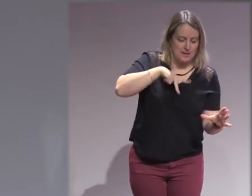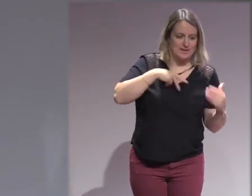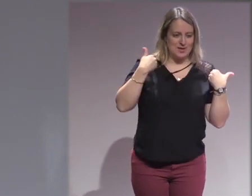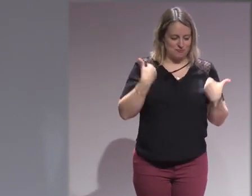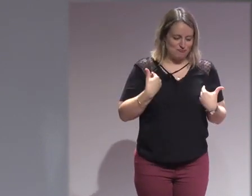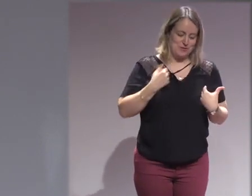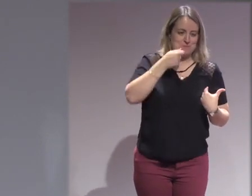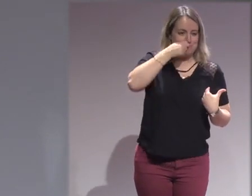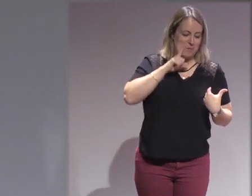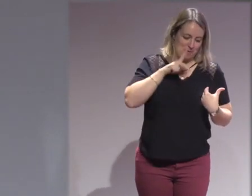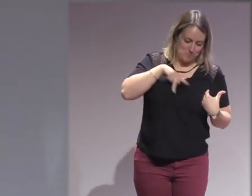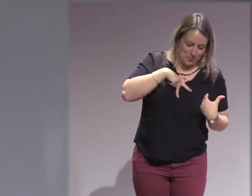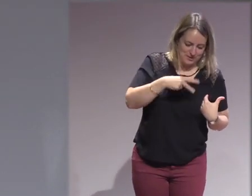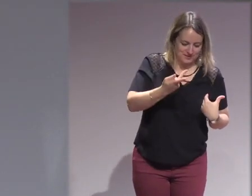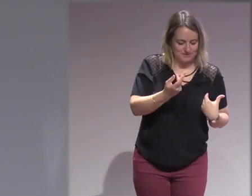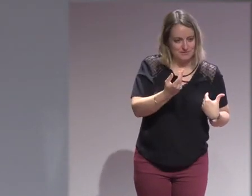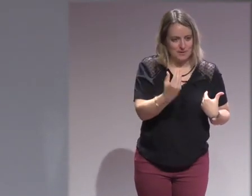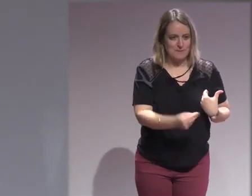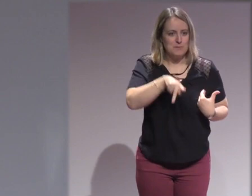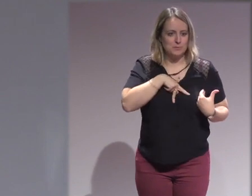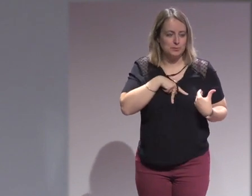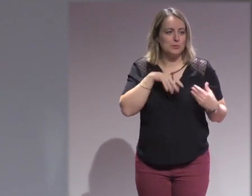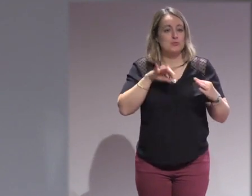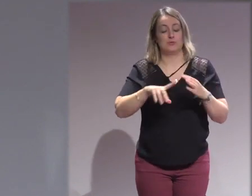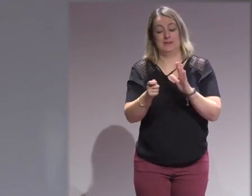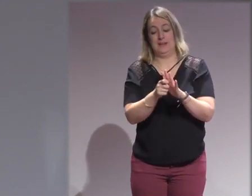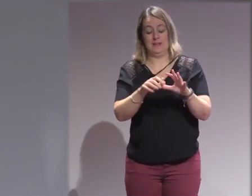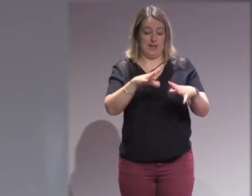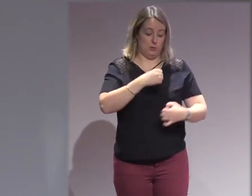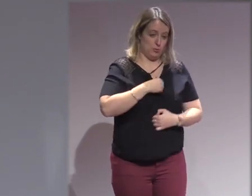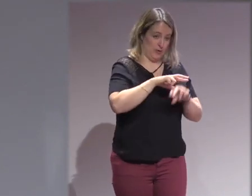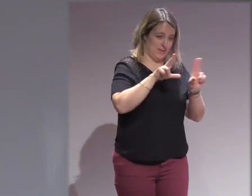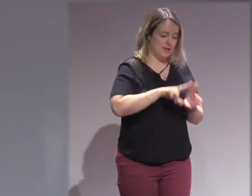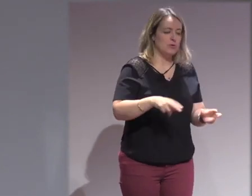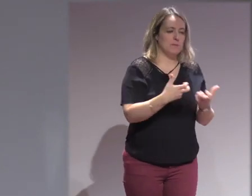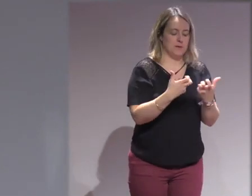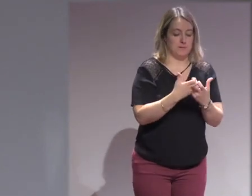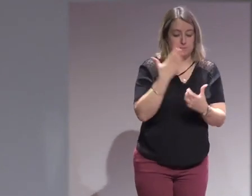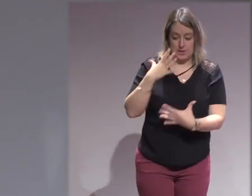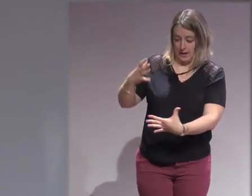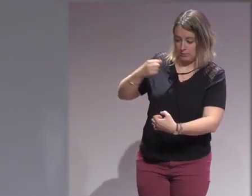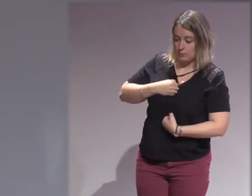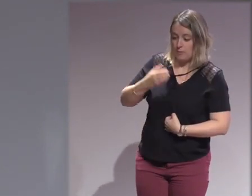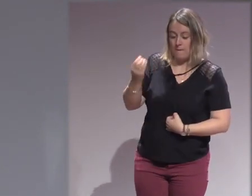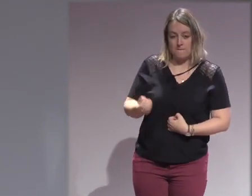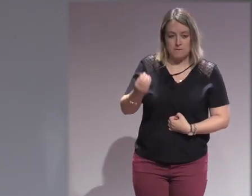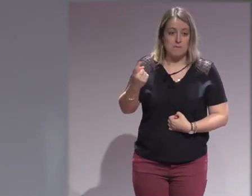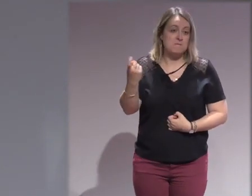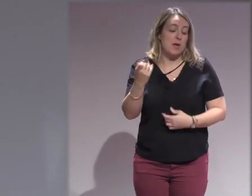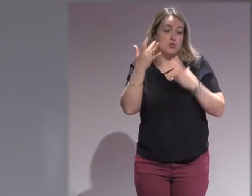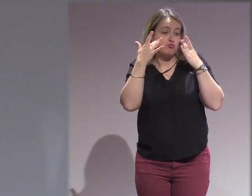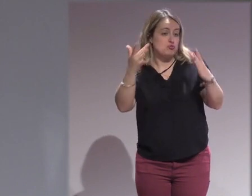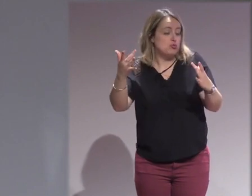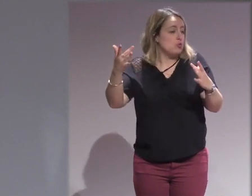deux adultes. En particulier dans l'adoption internationale, quand vous faites venir dans votre famille un enfant qui vient d'une